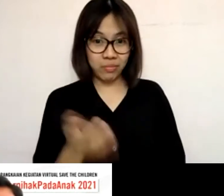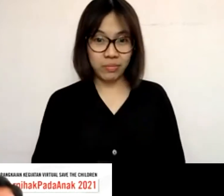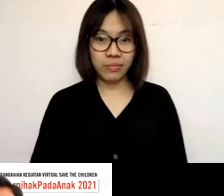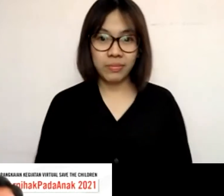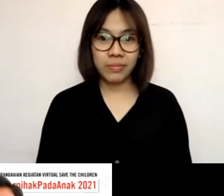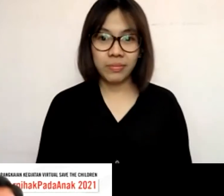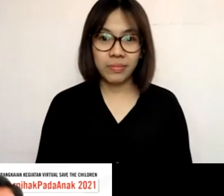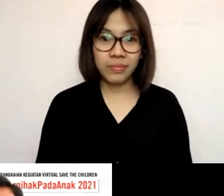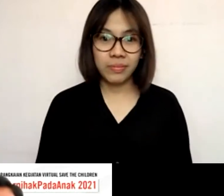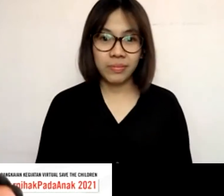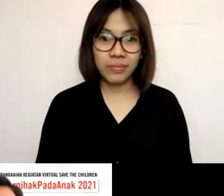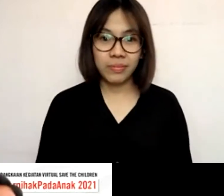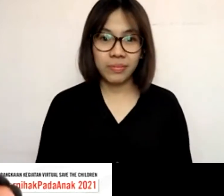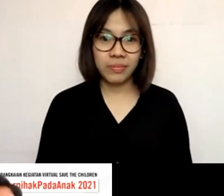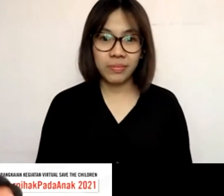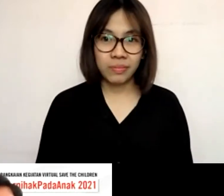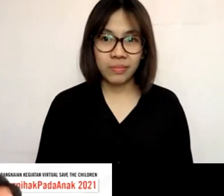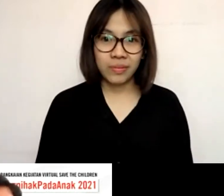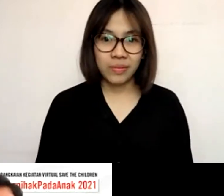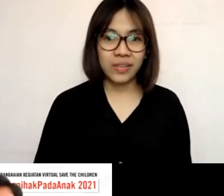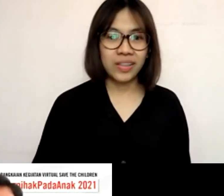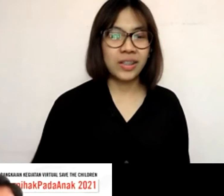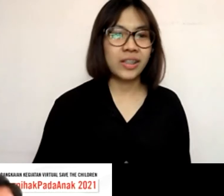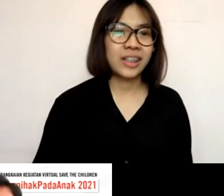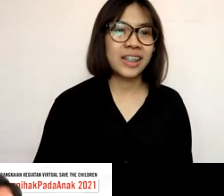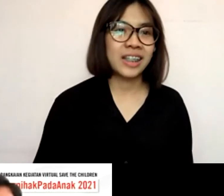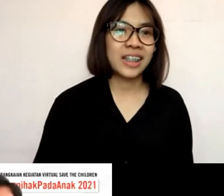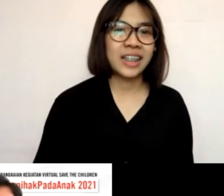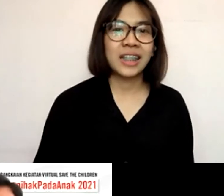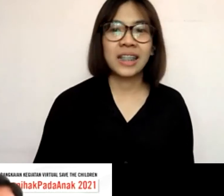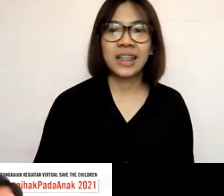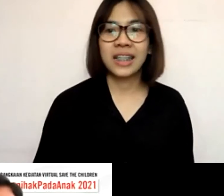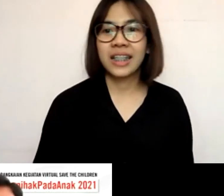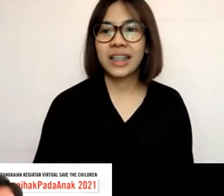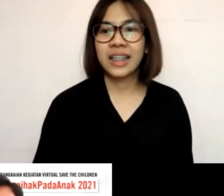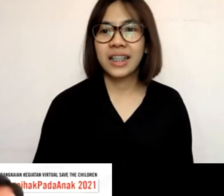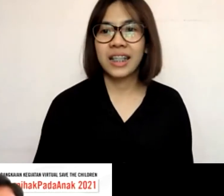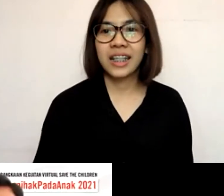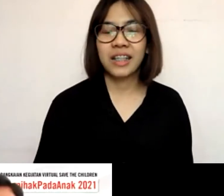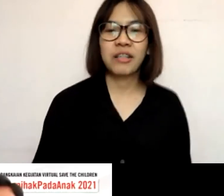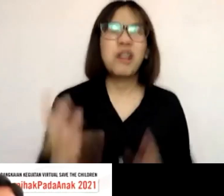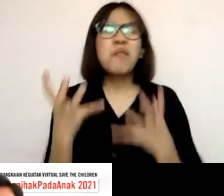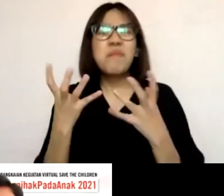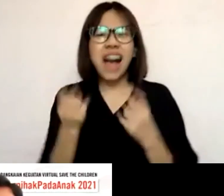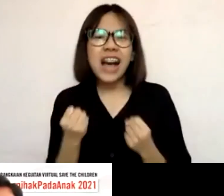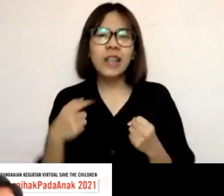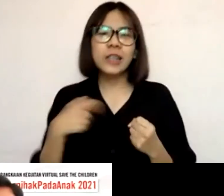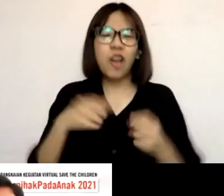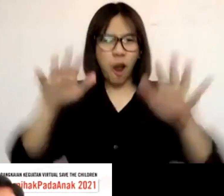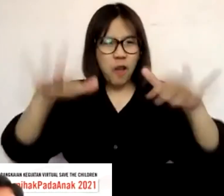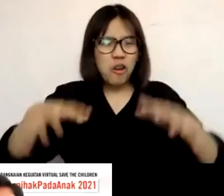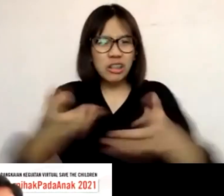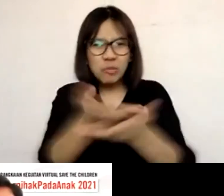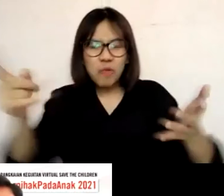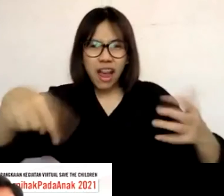Iya, betul sekali. Iya. mudah-mudahan sekali lagi saya minta seluruh peserta webinar